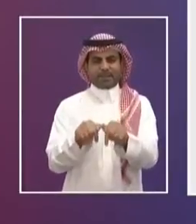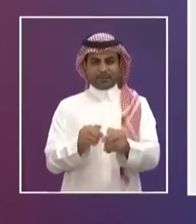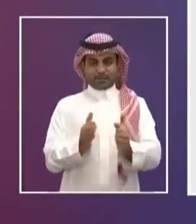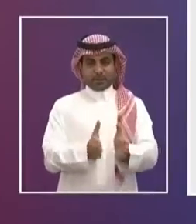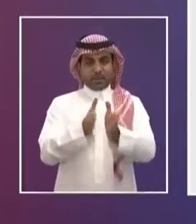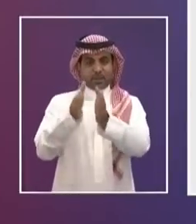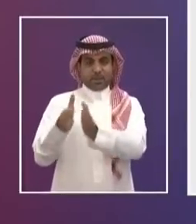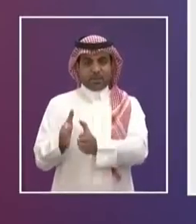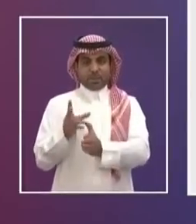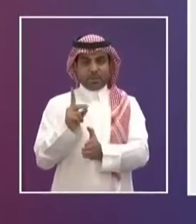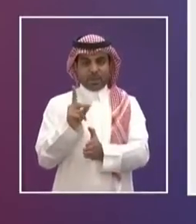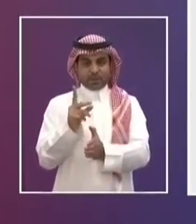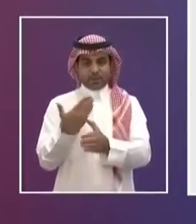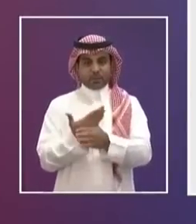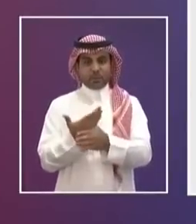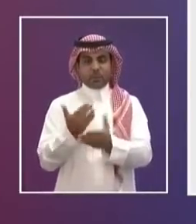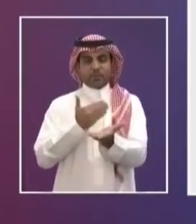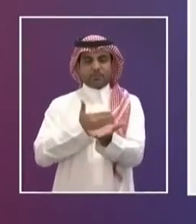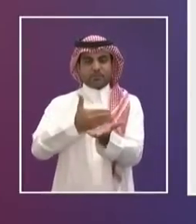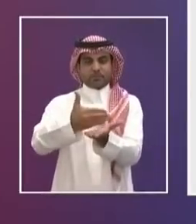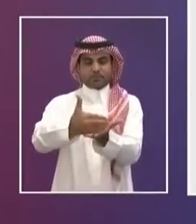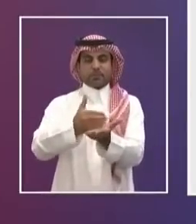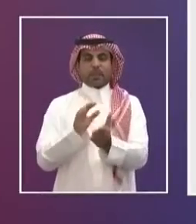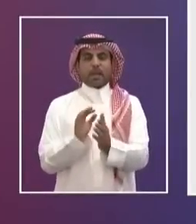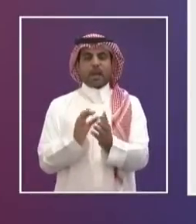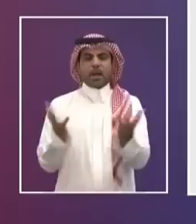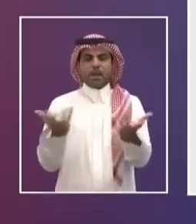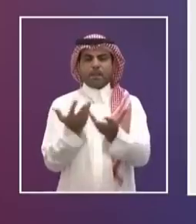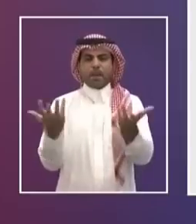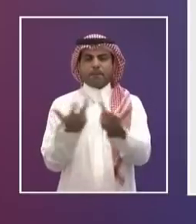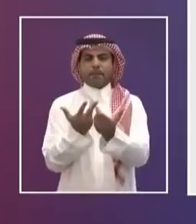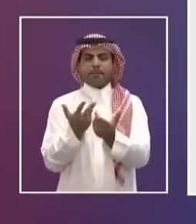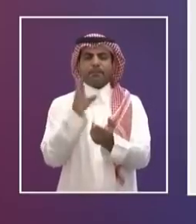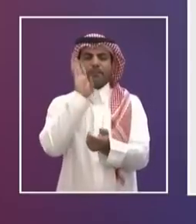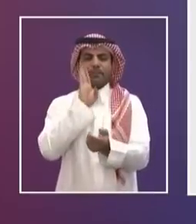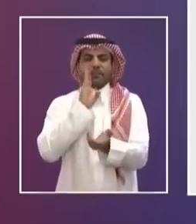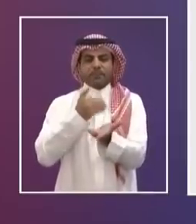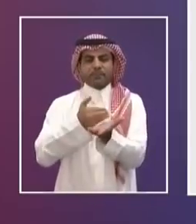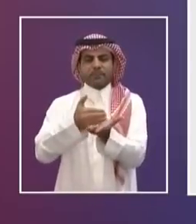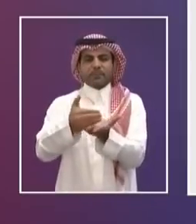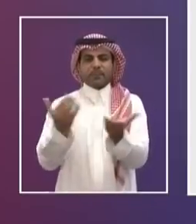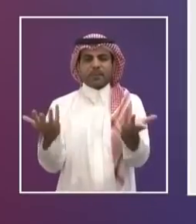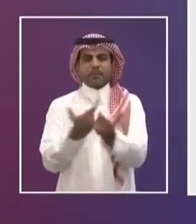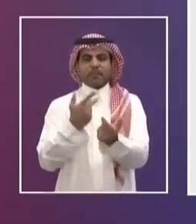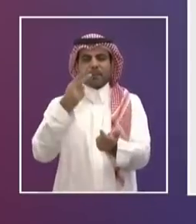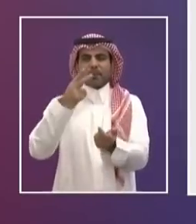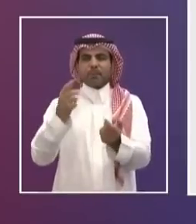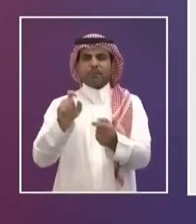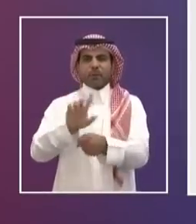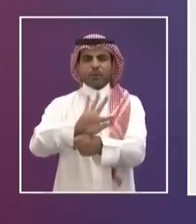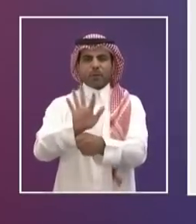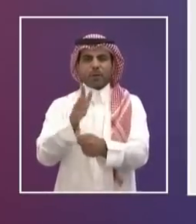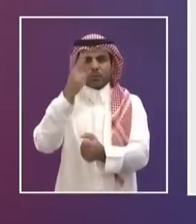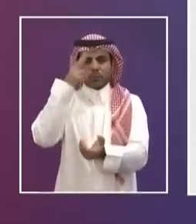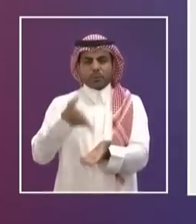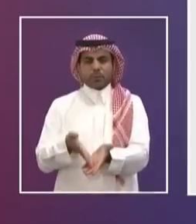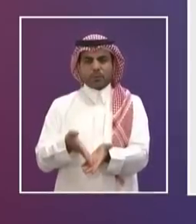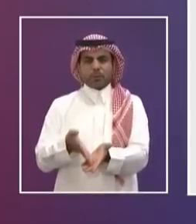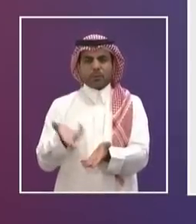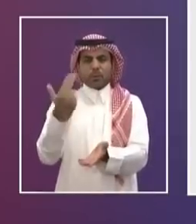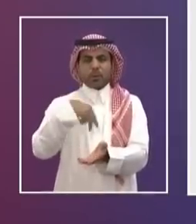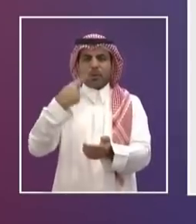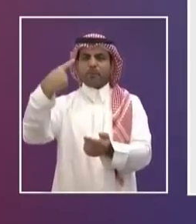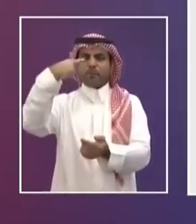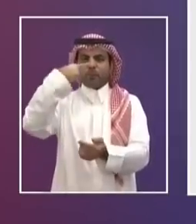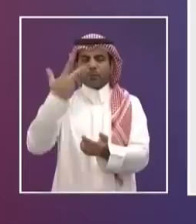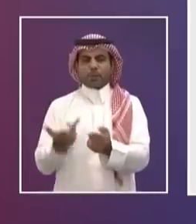هنالك مشاركة للبيانات والإحصائيات التي تعودتم أن نشاركها معكم فيما يتعلق بالحالات المرصودة محليا وكذلك